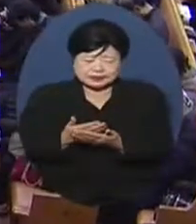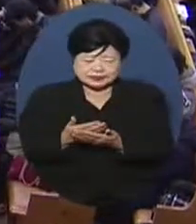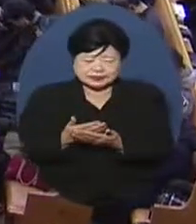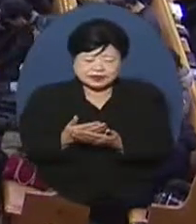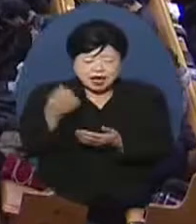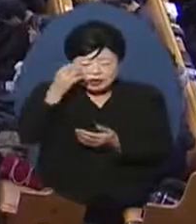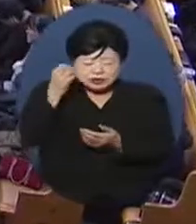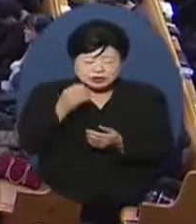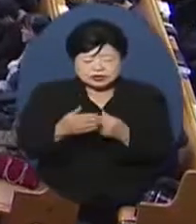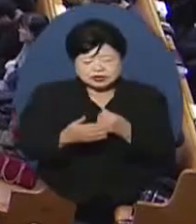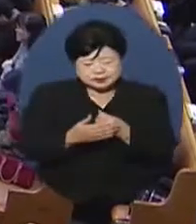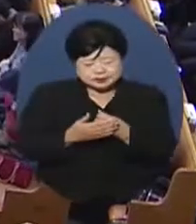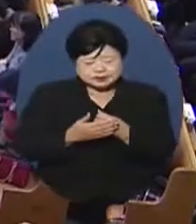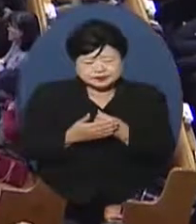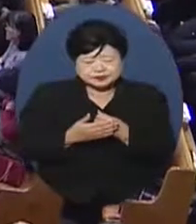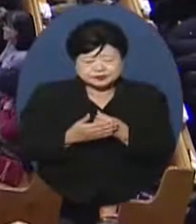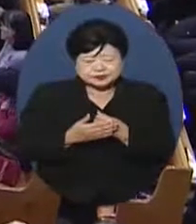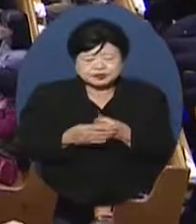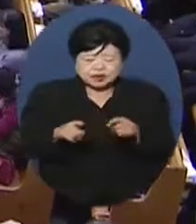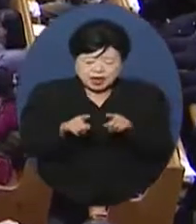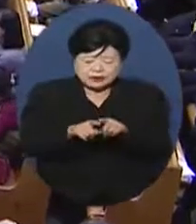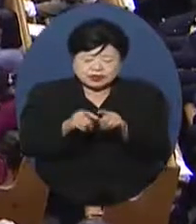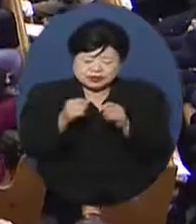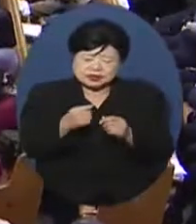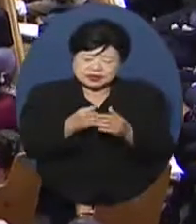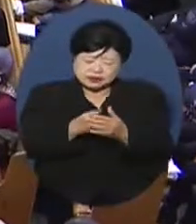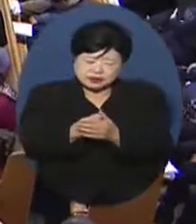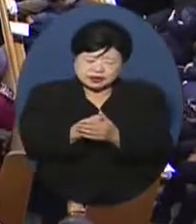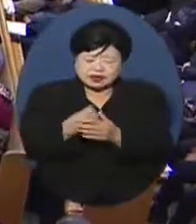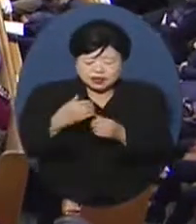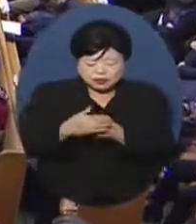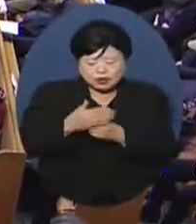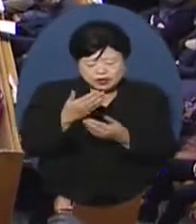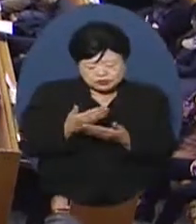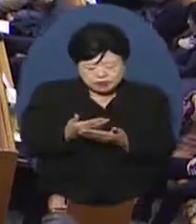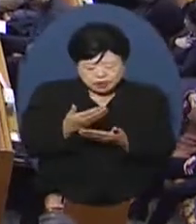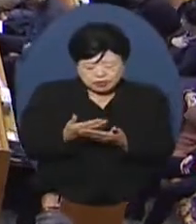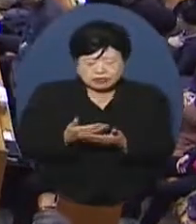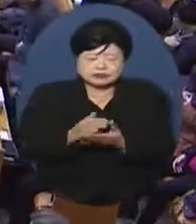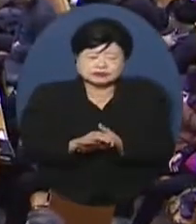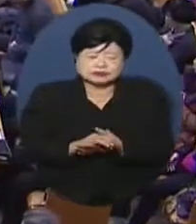스승님 구유 하지 계시므로 도와주세요